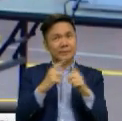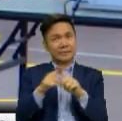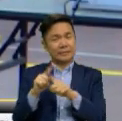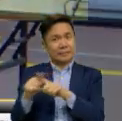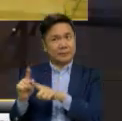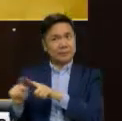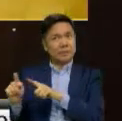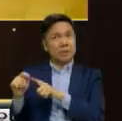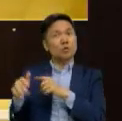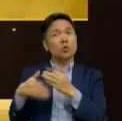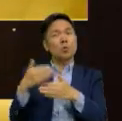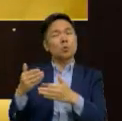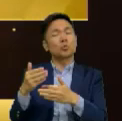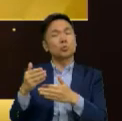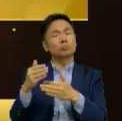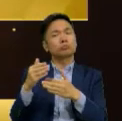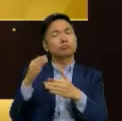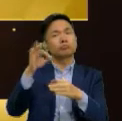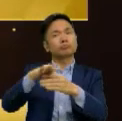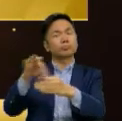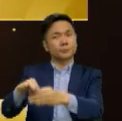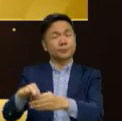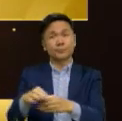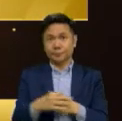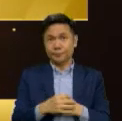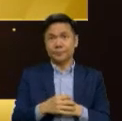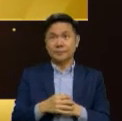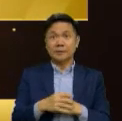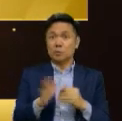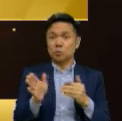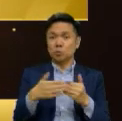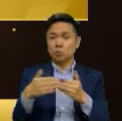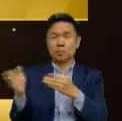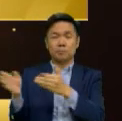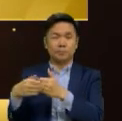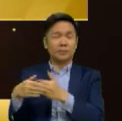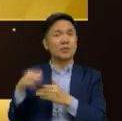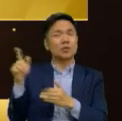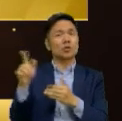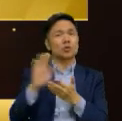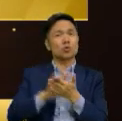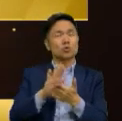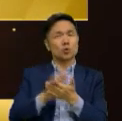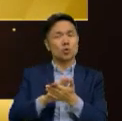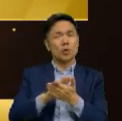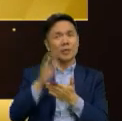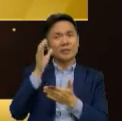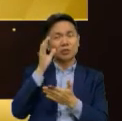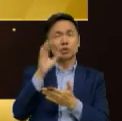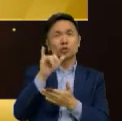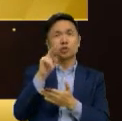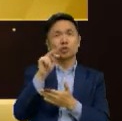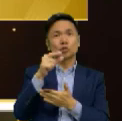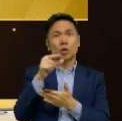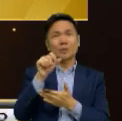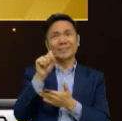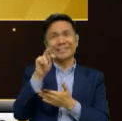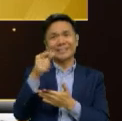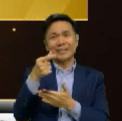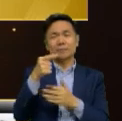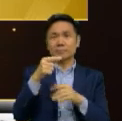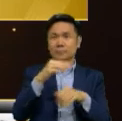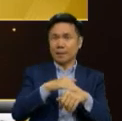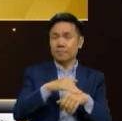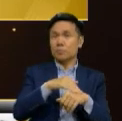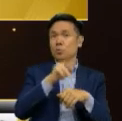untuk undi Biasa dua saluran mengundi juga ditutup awal yaitu sekolah jenis kebangsaan China youngseng ditutup pada